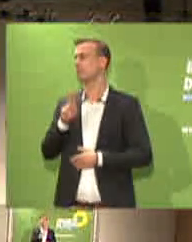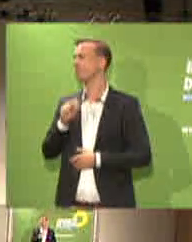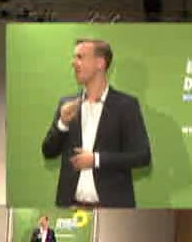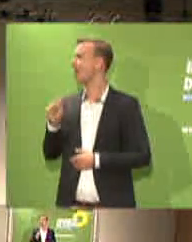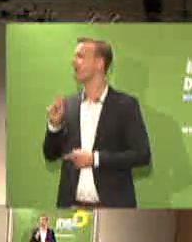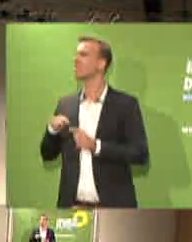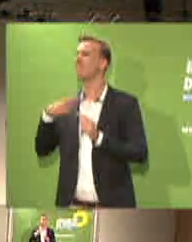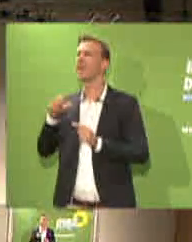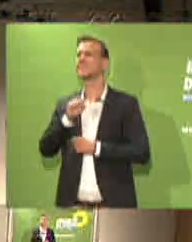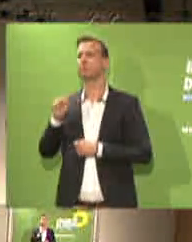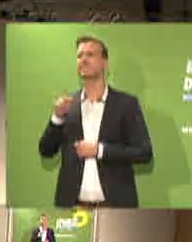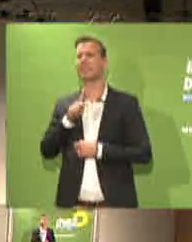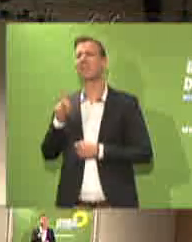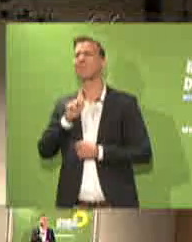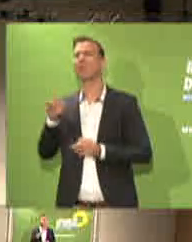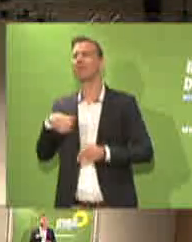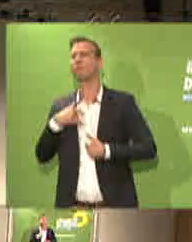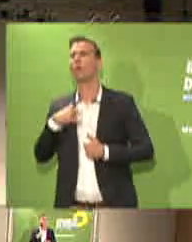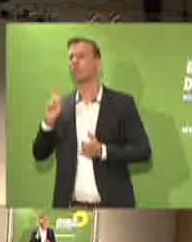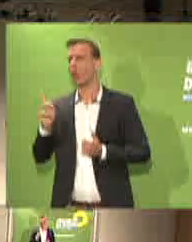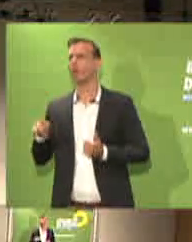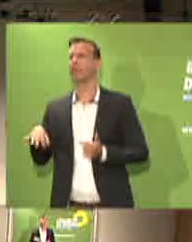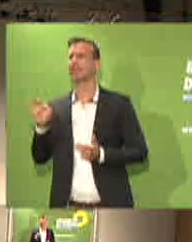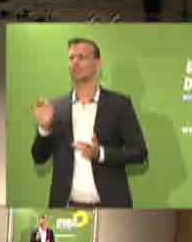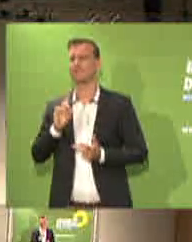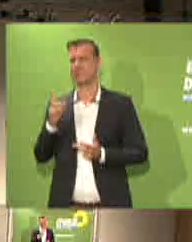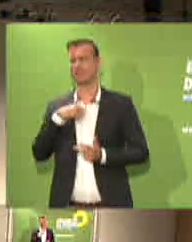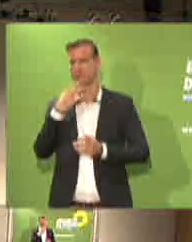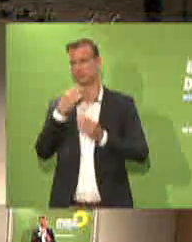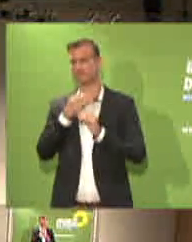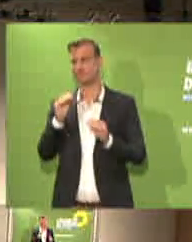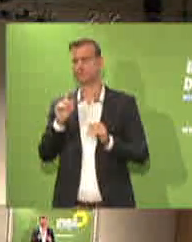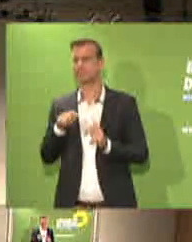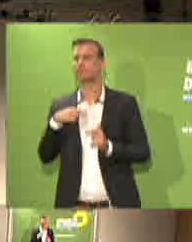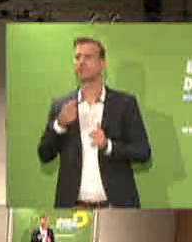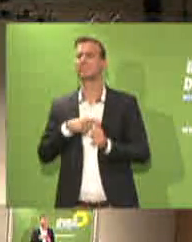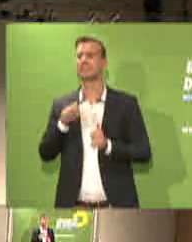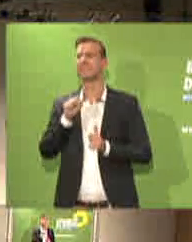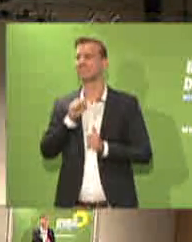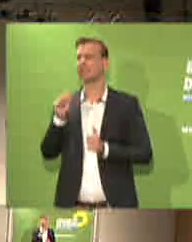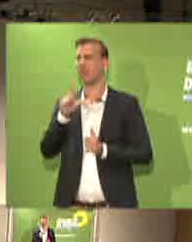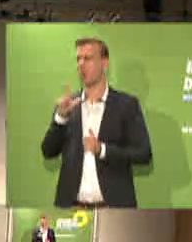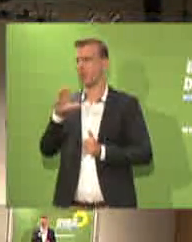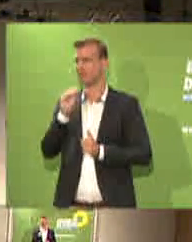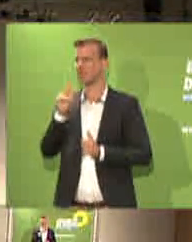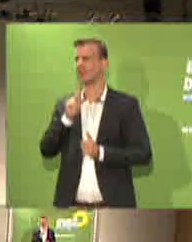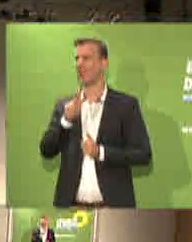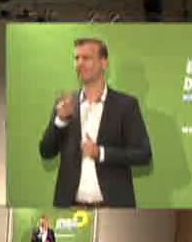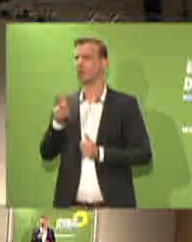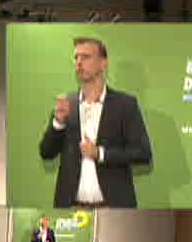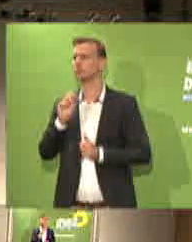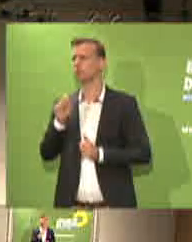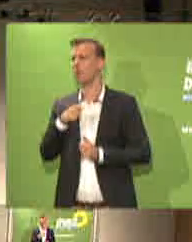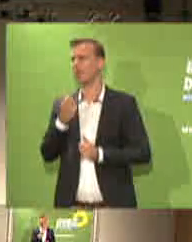nach Sebastian Klick dann noch freuen darf, noch gezogen worden zu sein. Und zwar zunächst Silvia Löhrmann, KV Solingen,